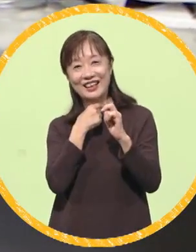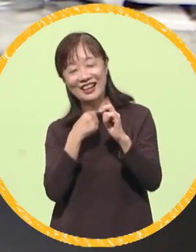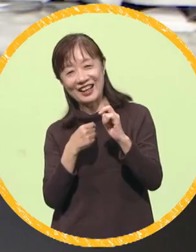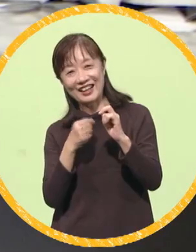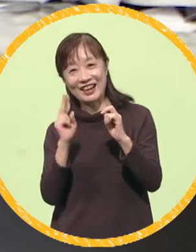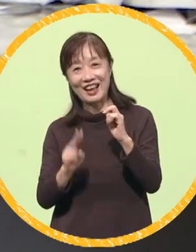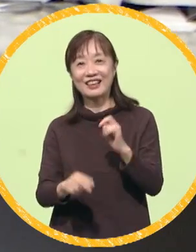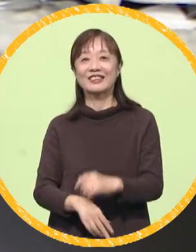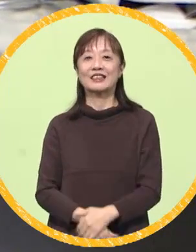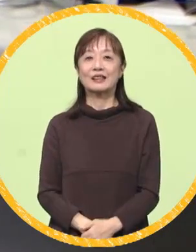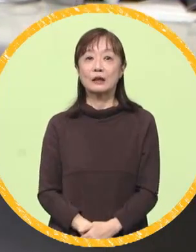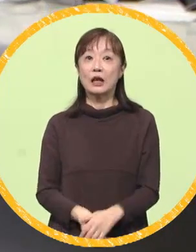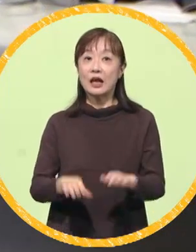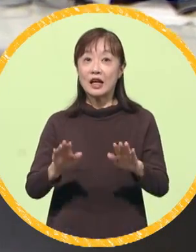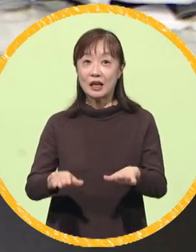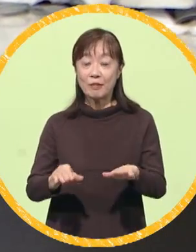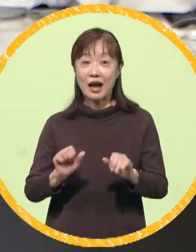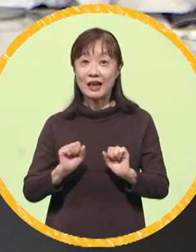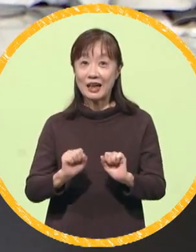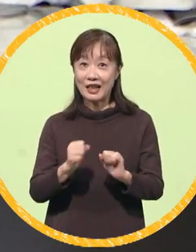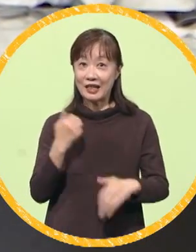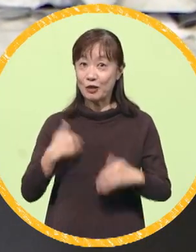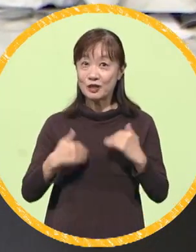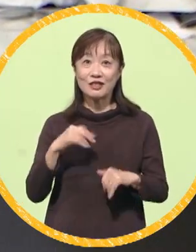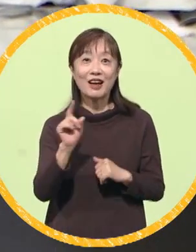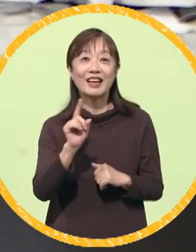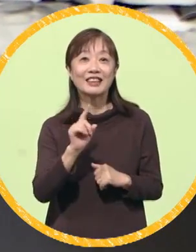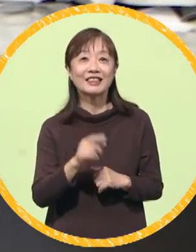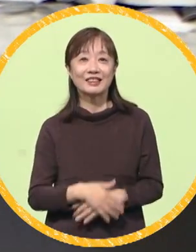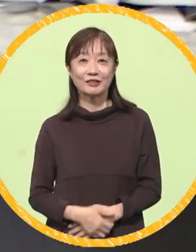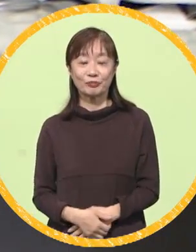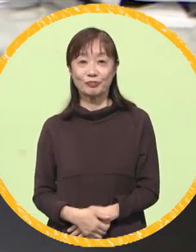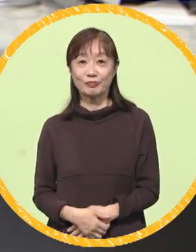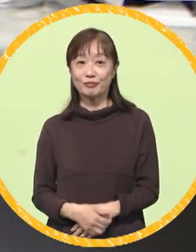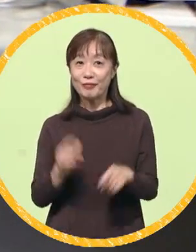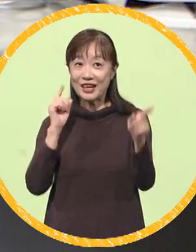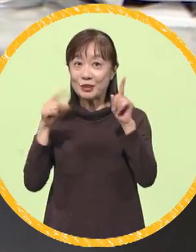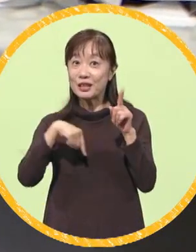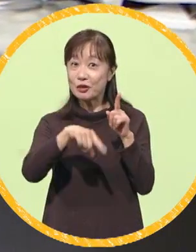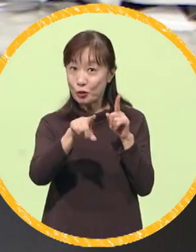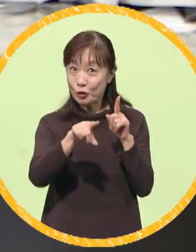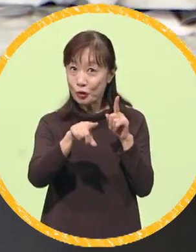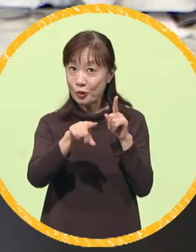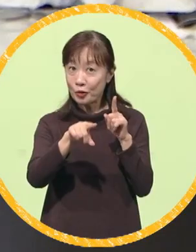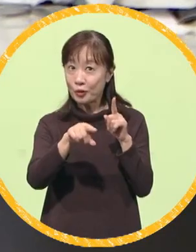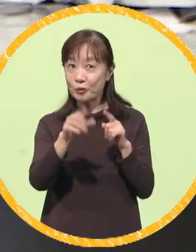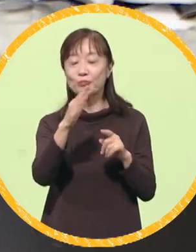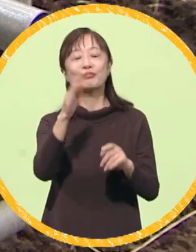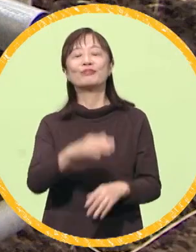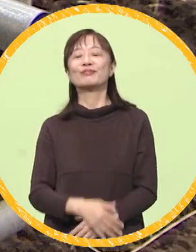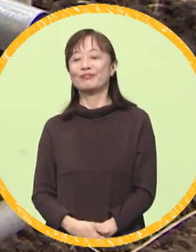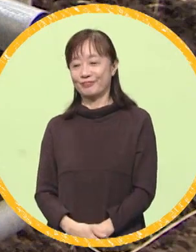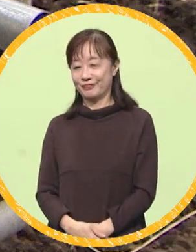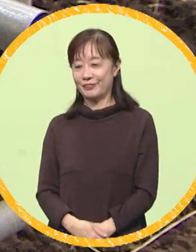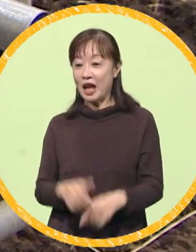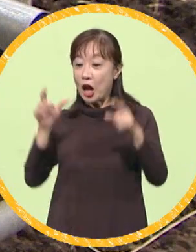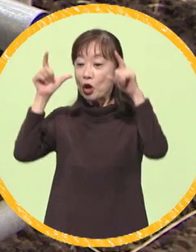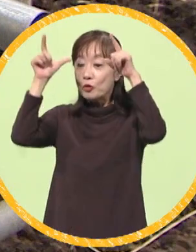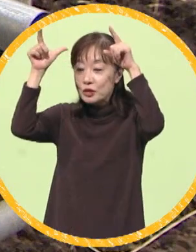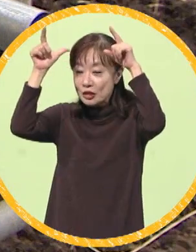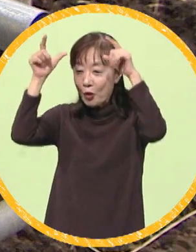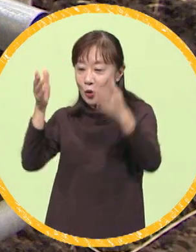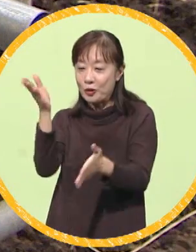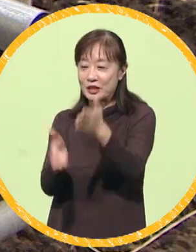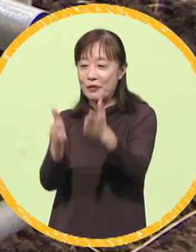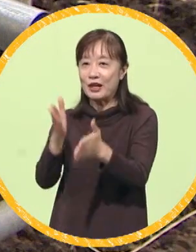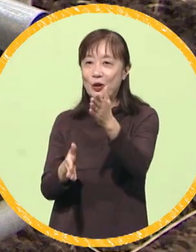こと。 じゃあ今一番やってて楽しいのはそれですか？ 全然牛の方がいいですね。 そ